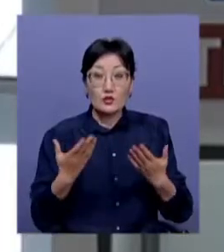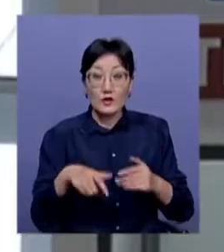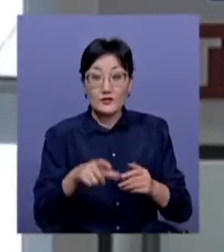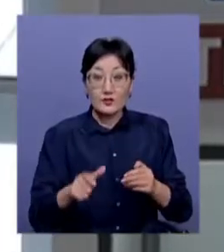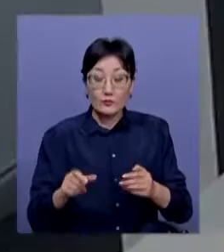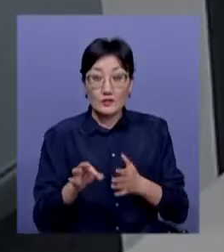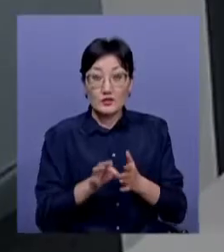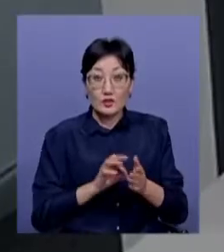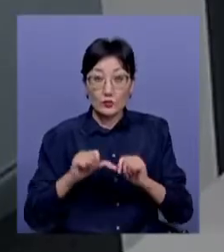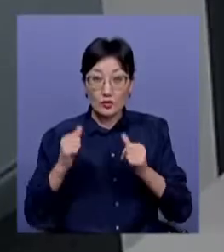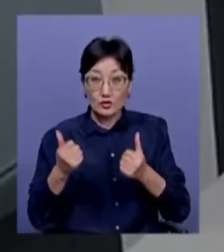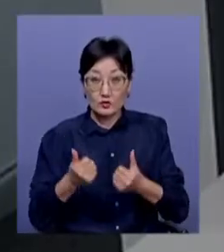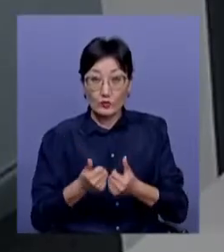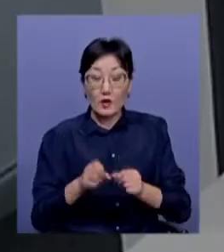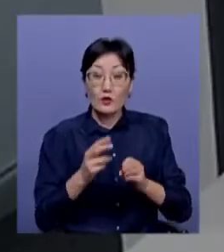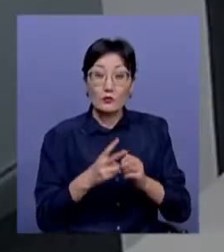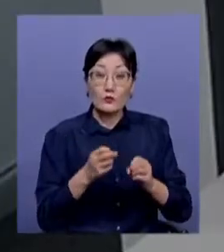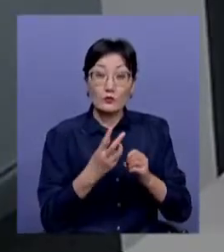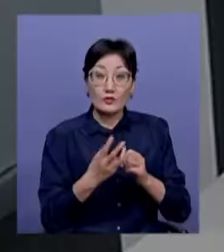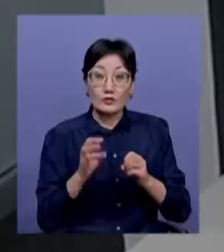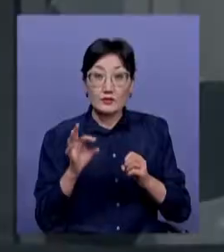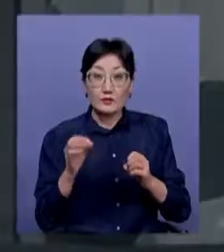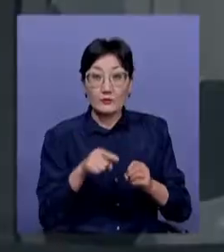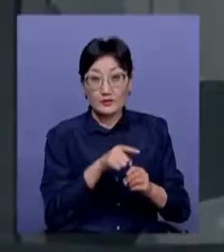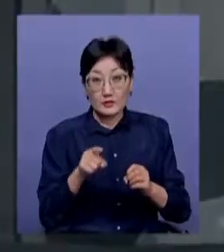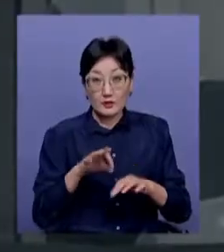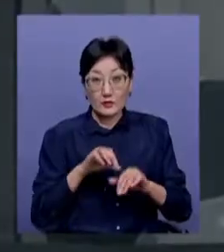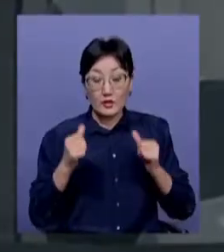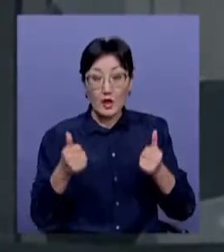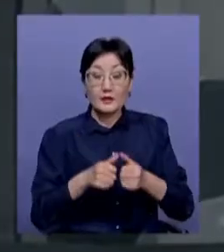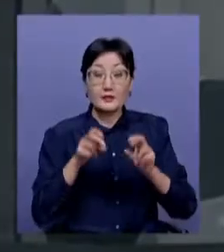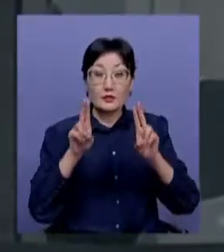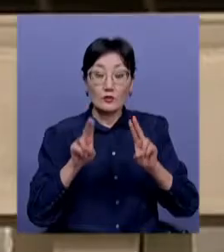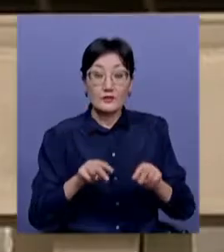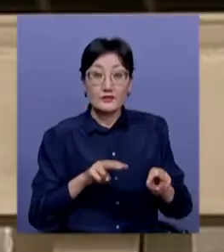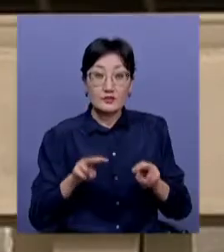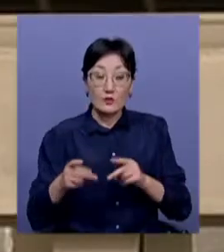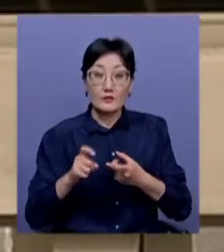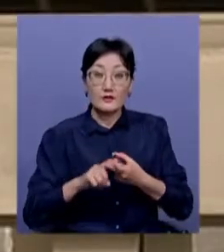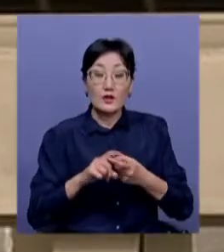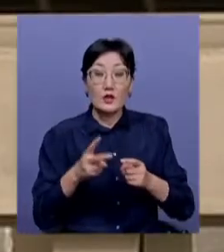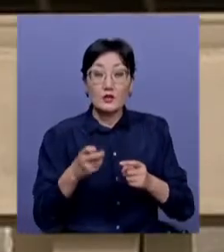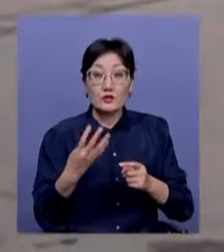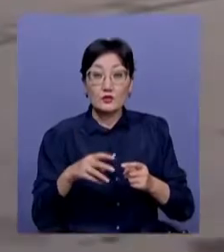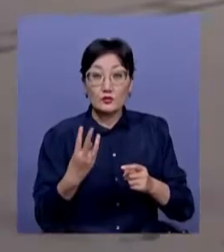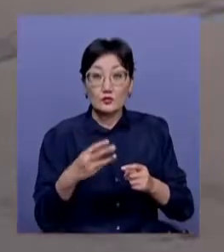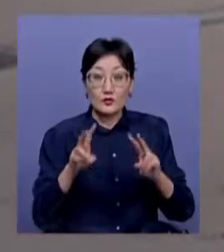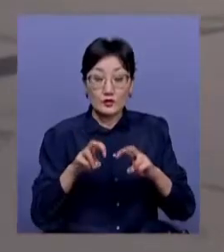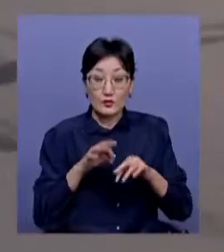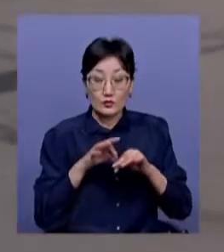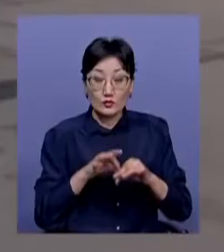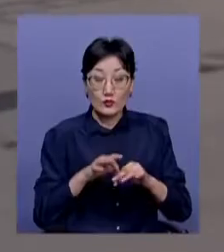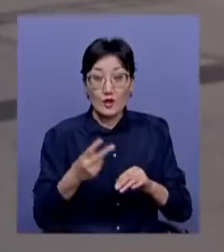азаматтарды жедел оқшаулау. Ал 12-13 қазан аралығында карантин талаптарының сақталуы бойынша 243 тексеру